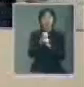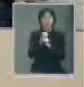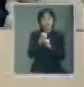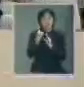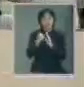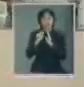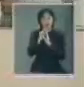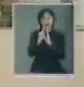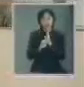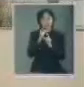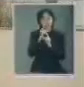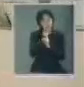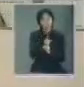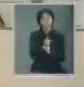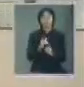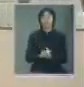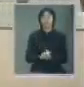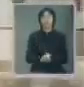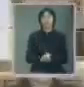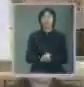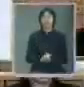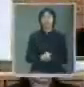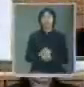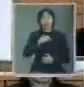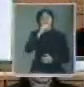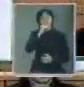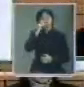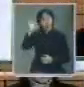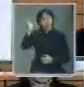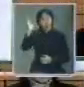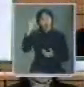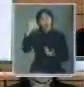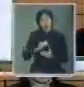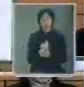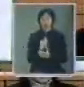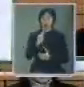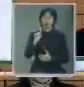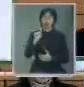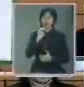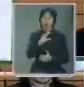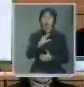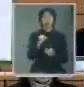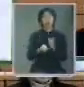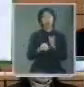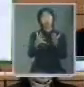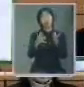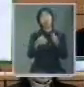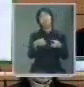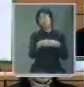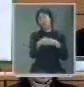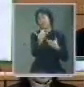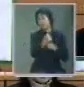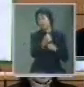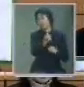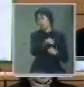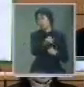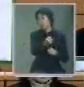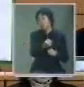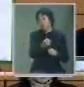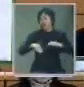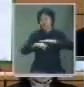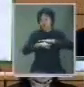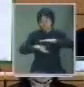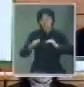ายไม่เป็นไรนะถ้าพูดแล้วกกต.บอกไม่ผิดก็อยู่ไปหลักฐานคร